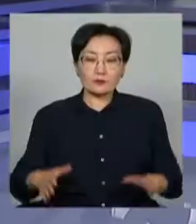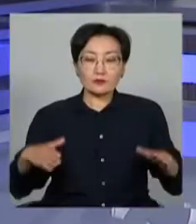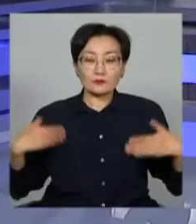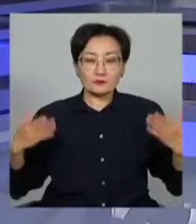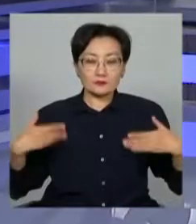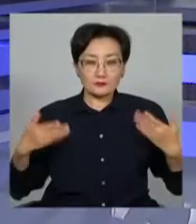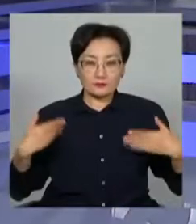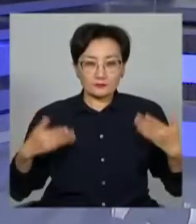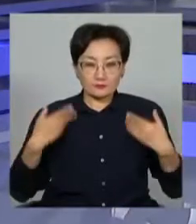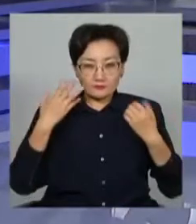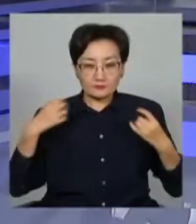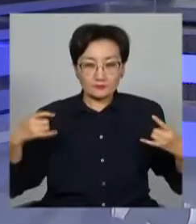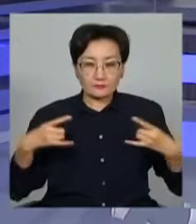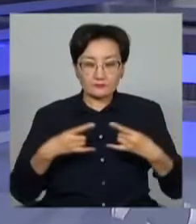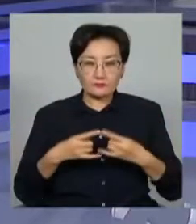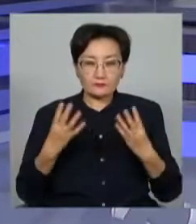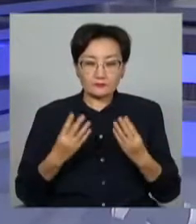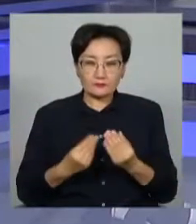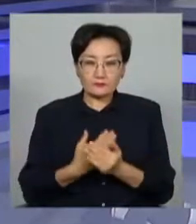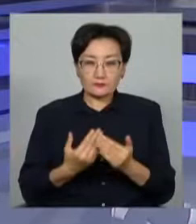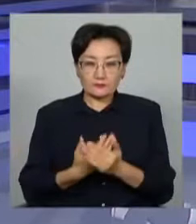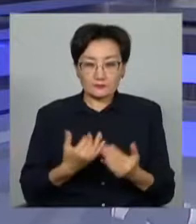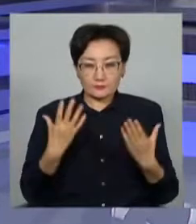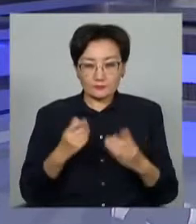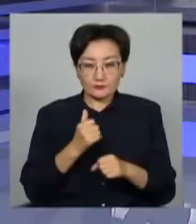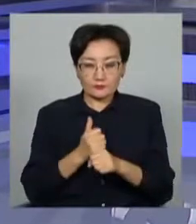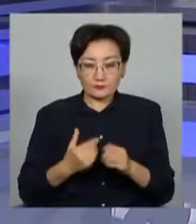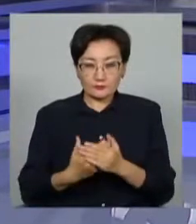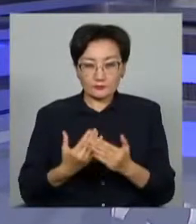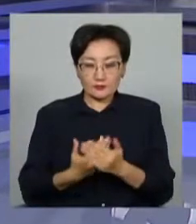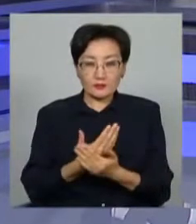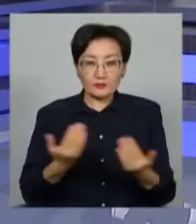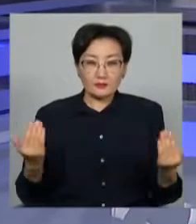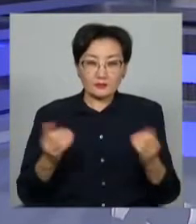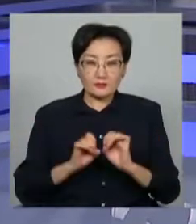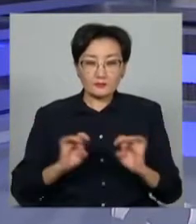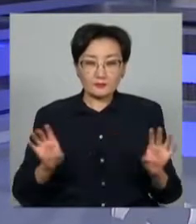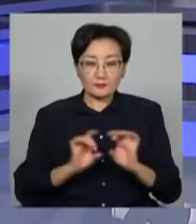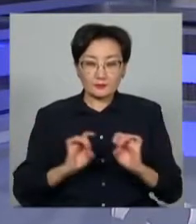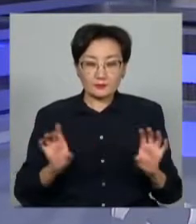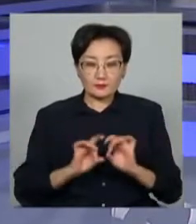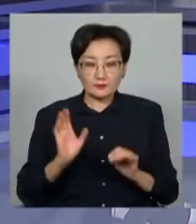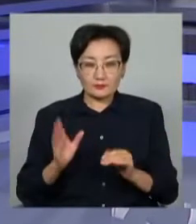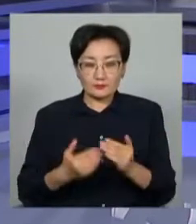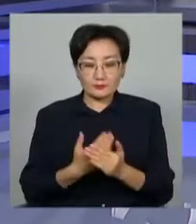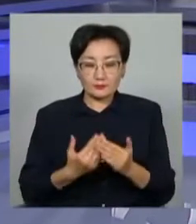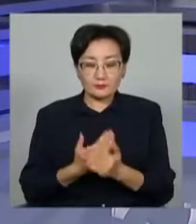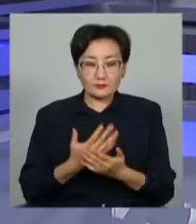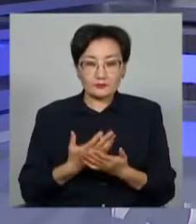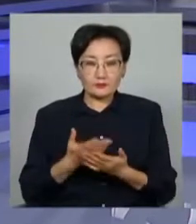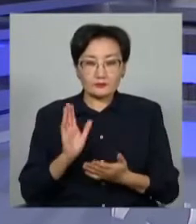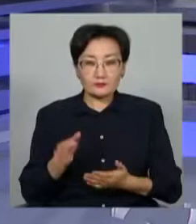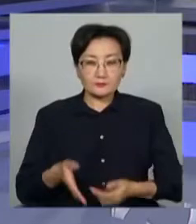Ассаламу алейкум, ардақты көрермен. Алматы арнасының тікелей эфирінде жаңалықтар, студияда Қайрат Советбекұлы және әріптесім Бұлбұл Нұрғызы.